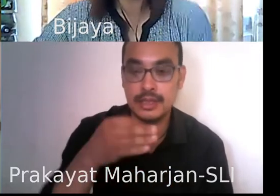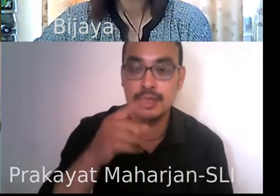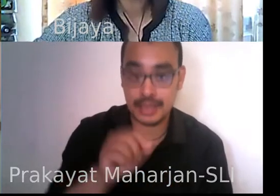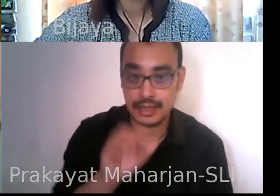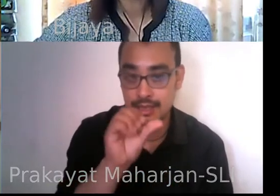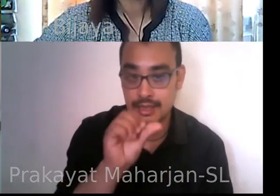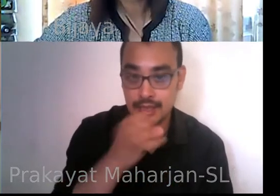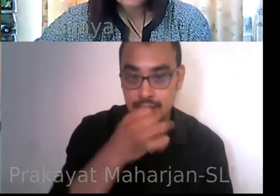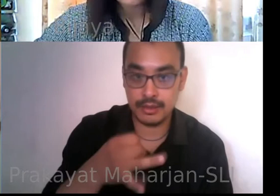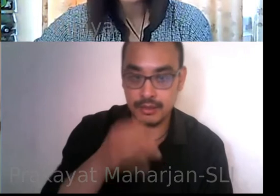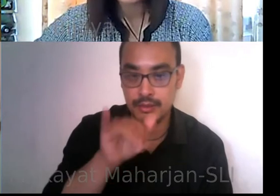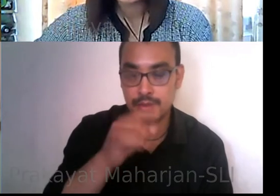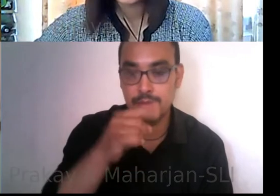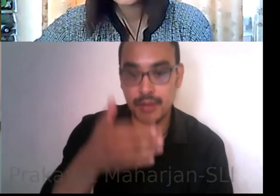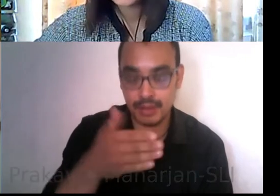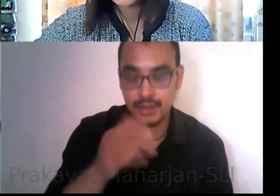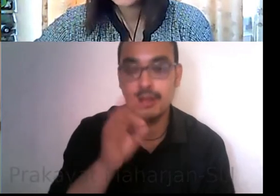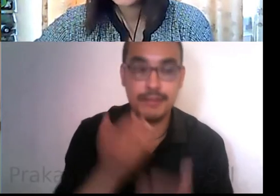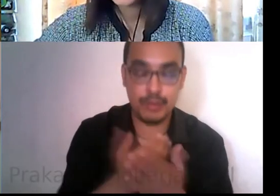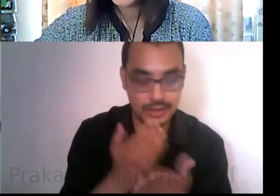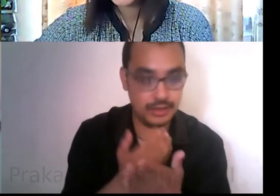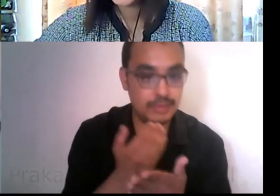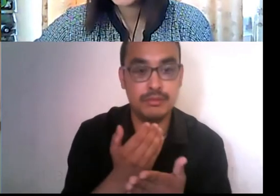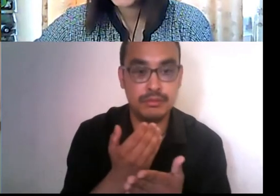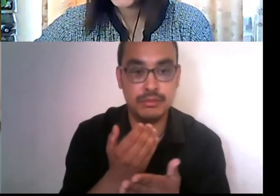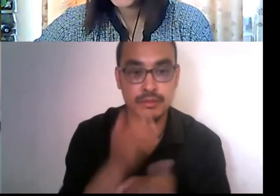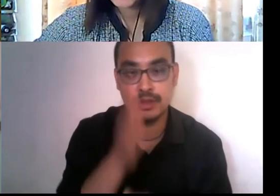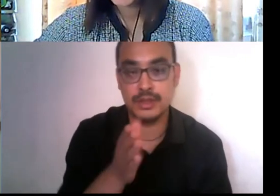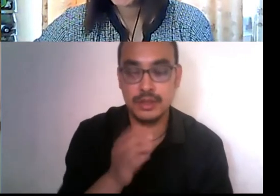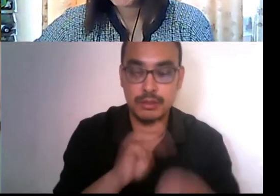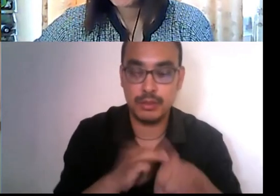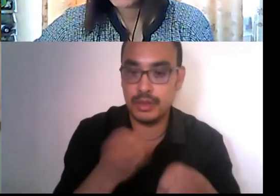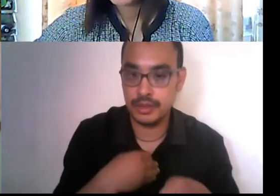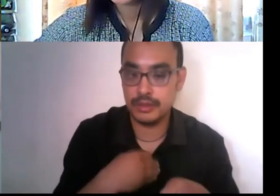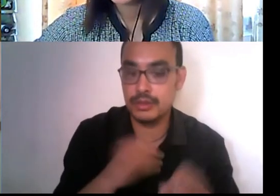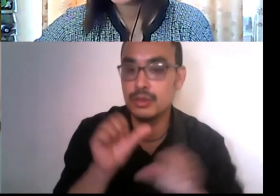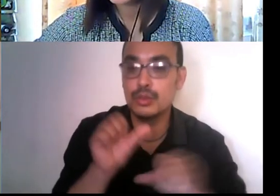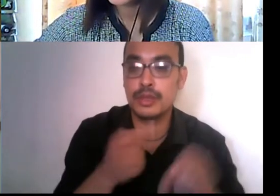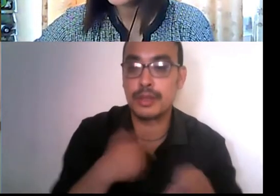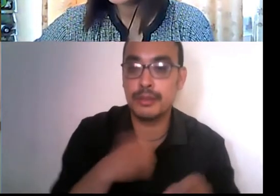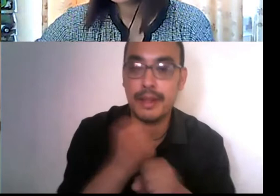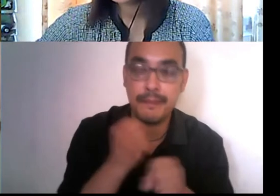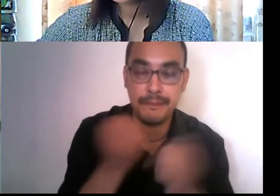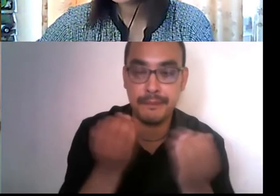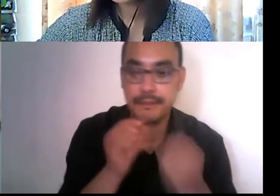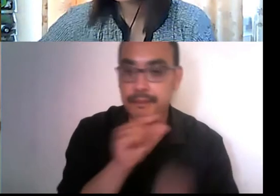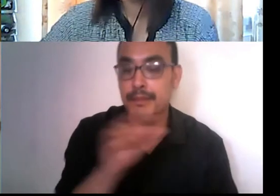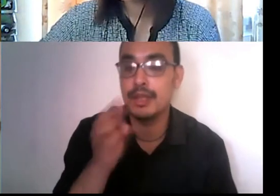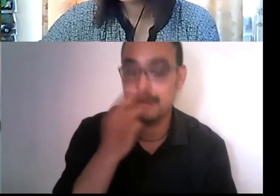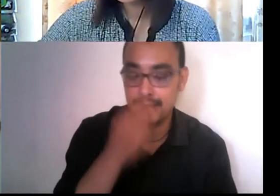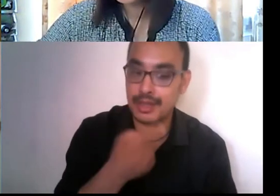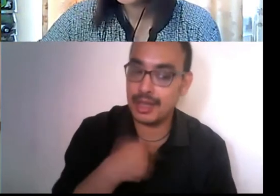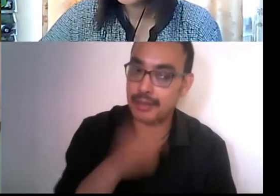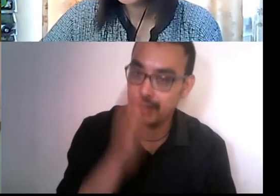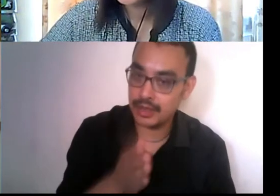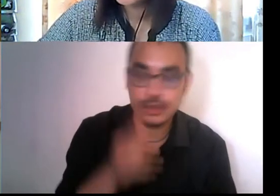राधा पौडेल फाउन्डेसन ले यो अपर्च्युनिटी दिएको जुन हाम्रो काम गराएको सिलसिलामा हामीले